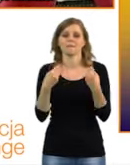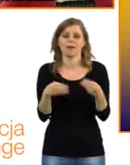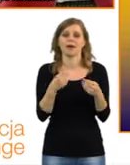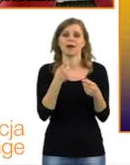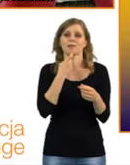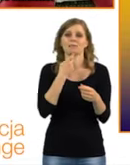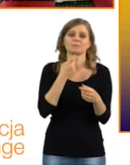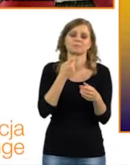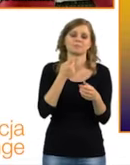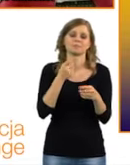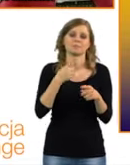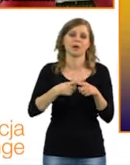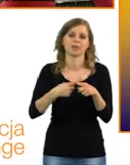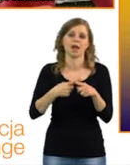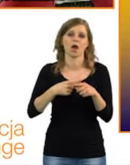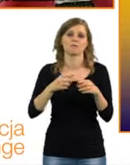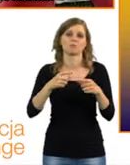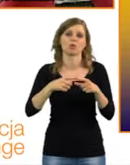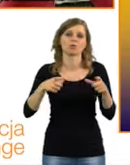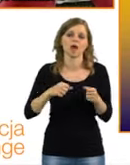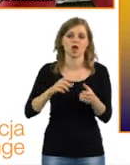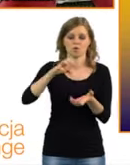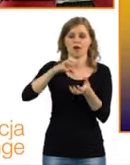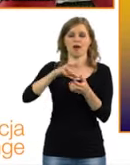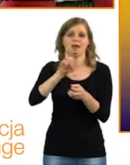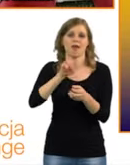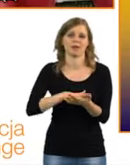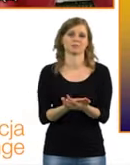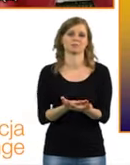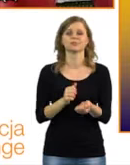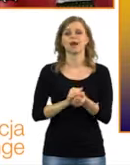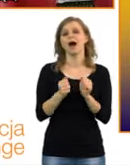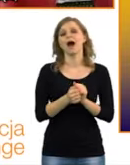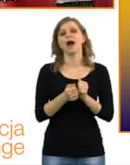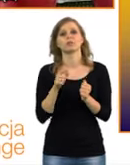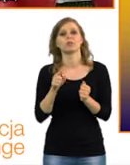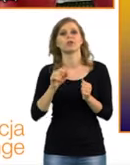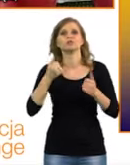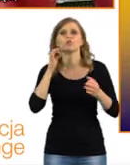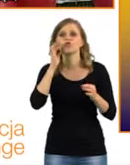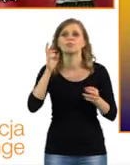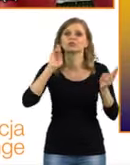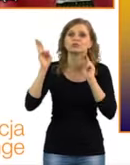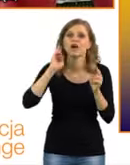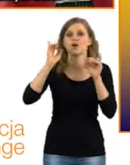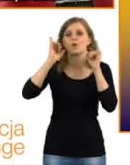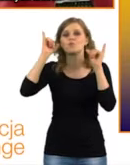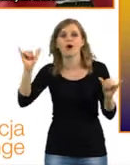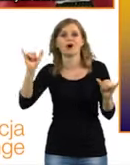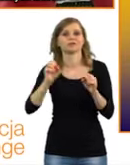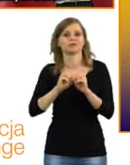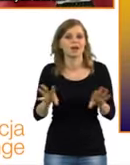jakichś pudełeczkach, które są zamykane po herbacie, dają bardzo dobre dźwięki,